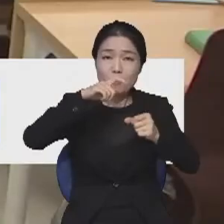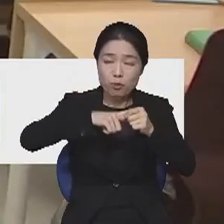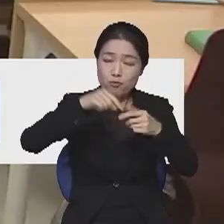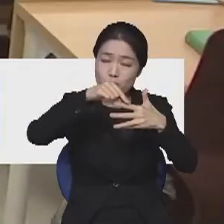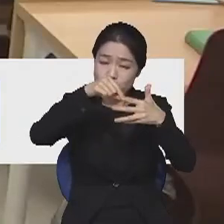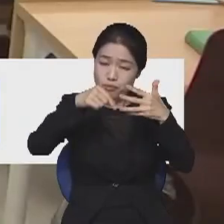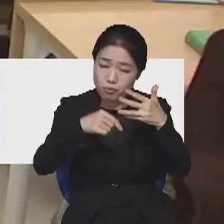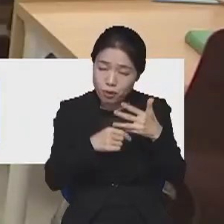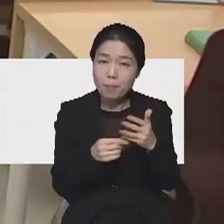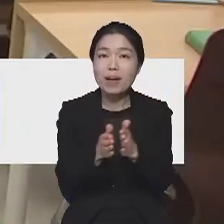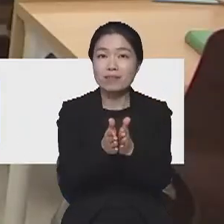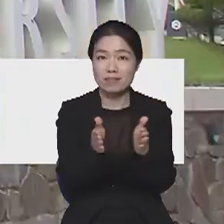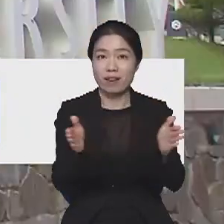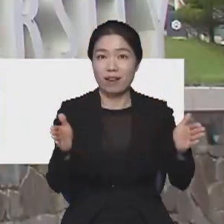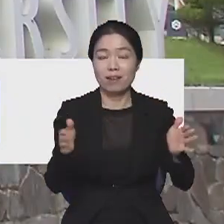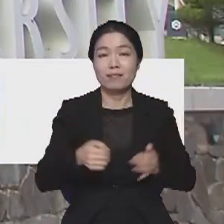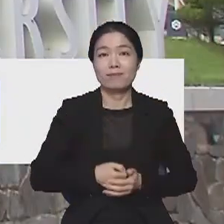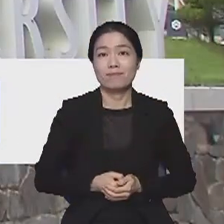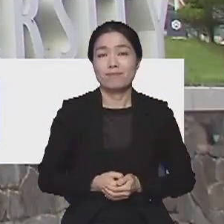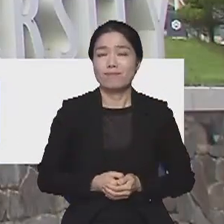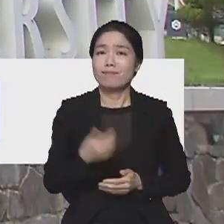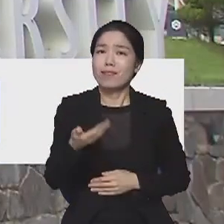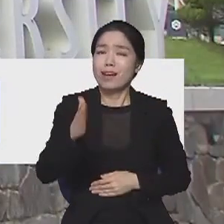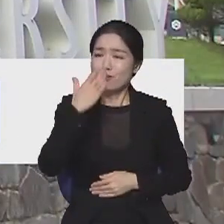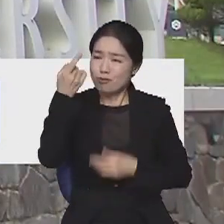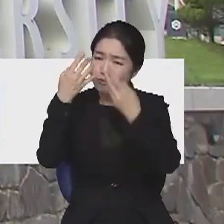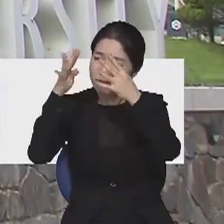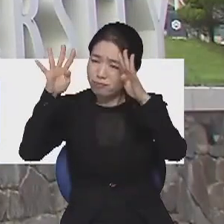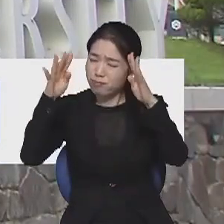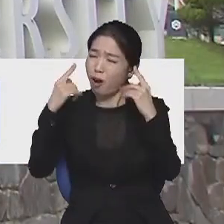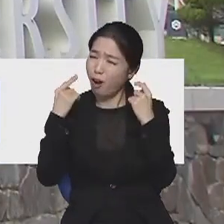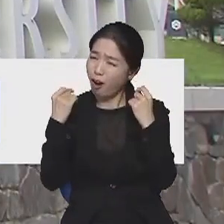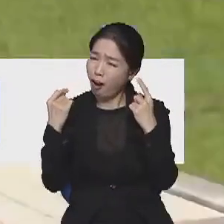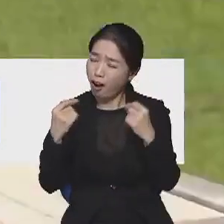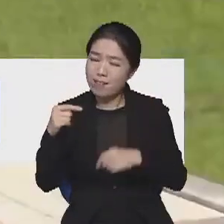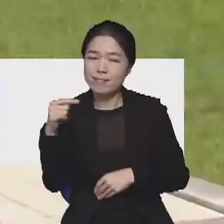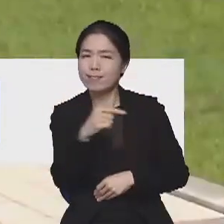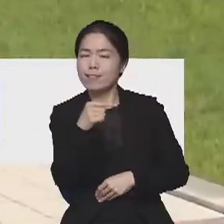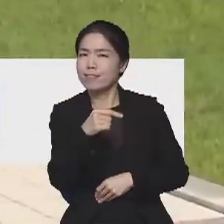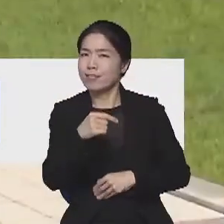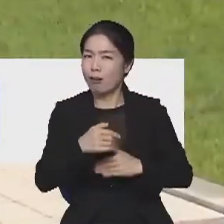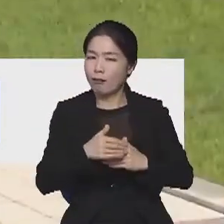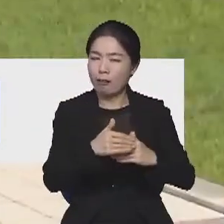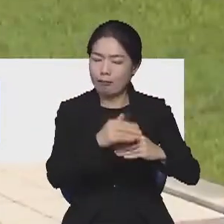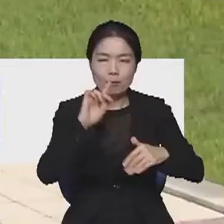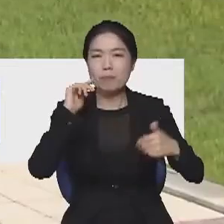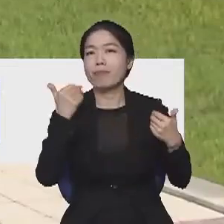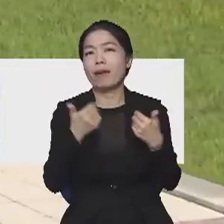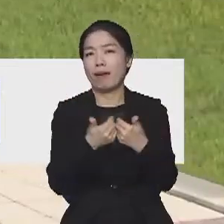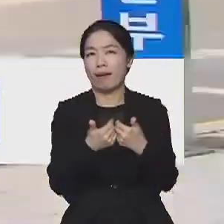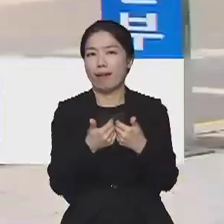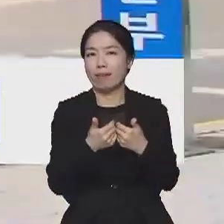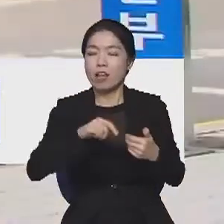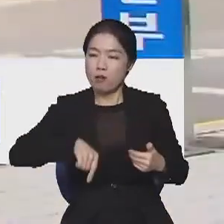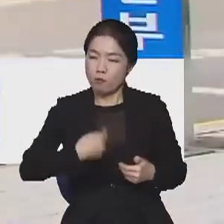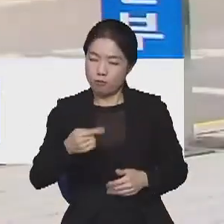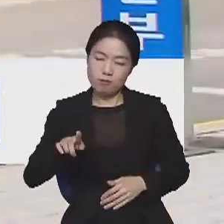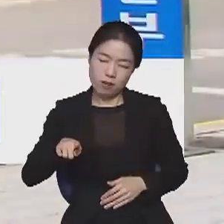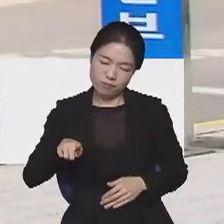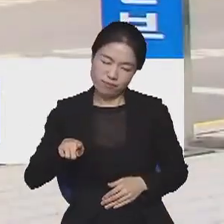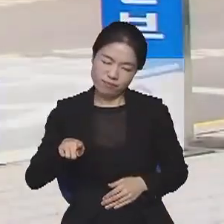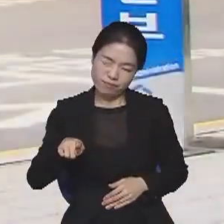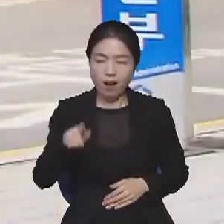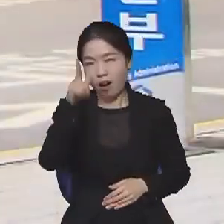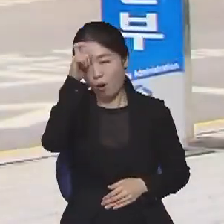절차가 본격화되고 있습니다. 하지만 순천대는 여전히 전라남도가 추진하는 공모에 반대하며 독자 추진